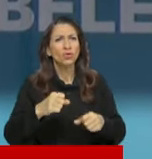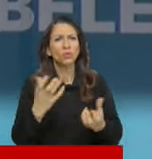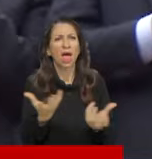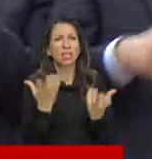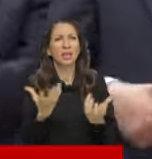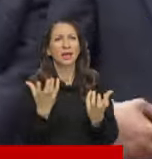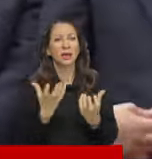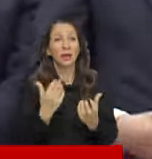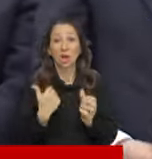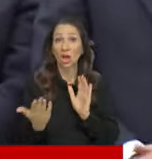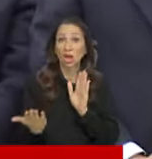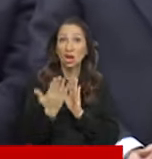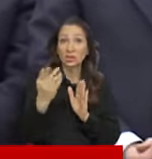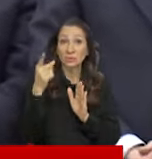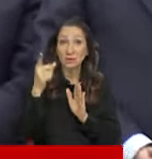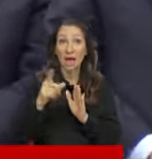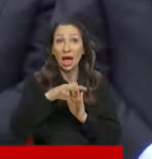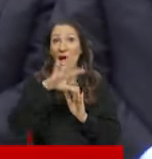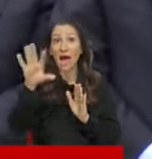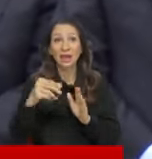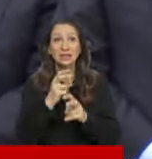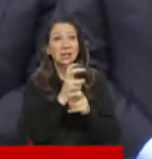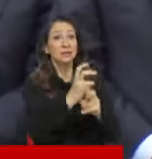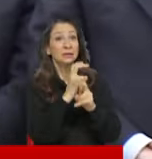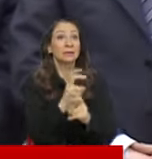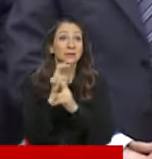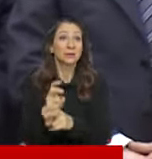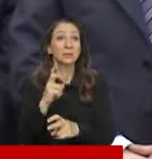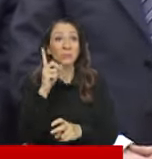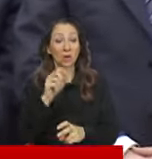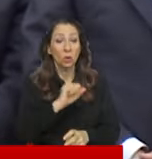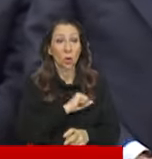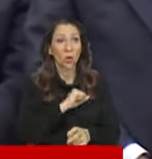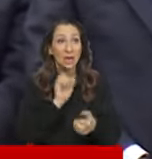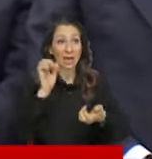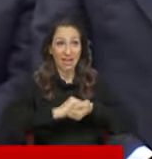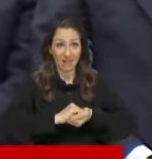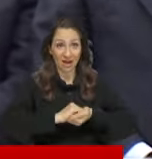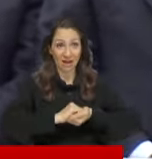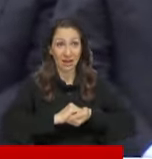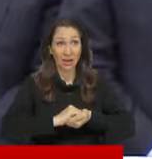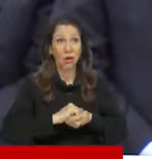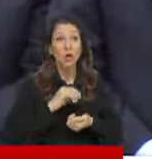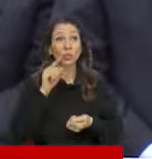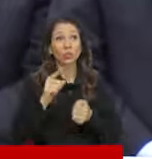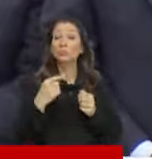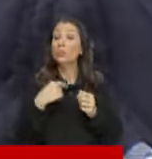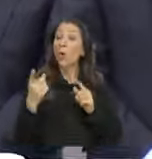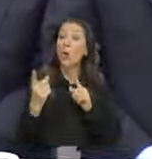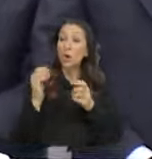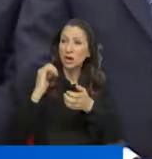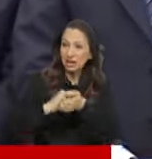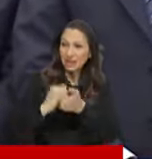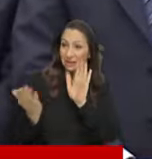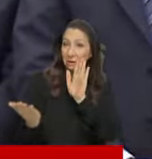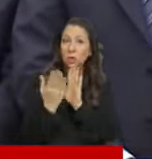kaynattı karşımızda herkesi tehdit eden bir korku ittifakı onun karşısında